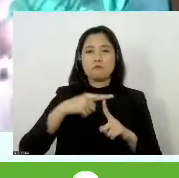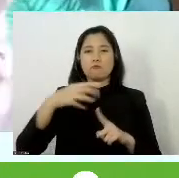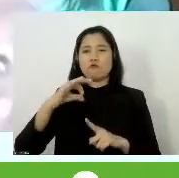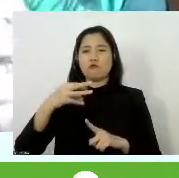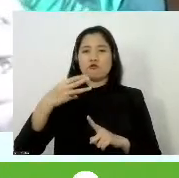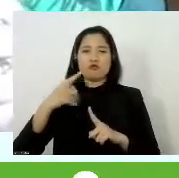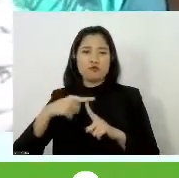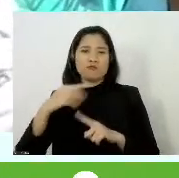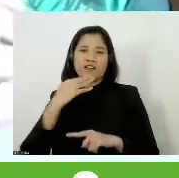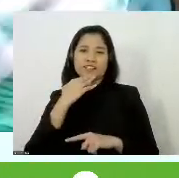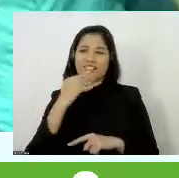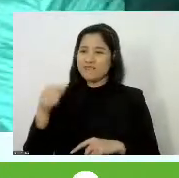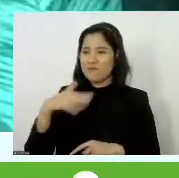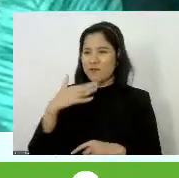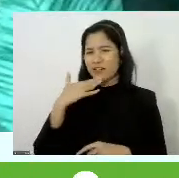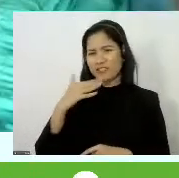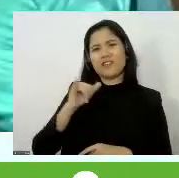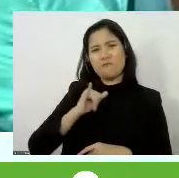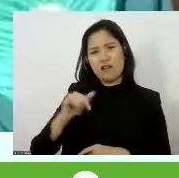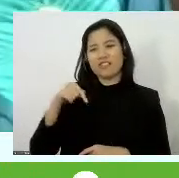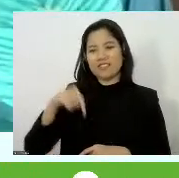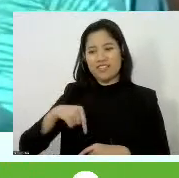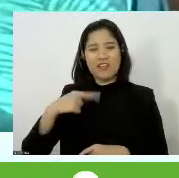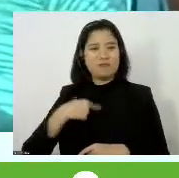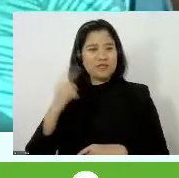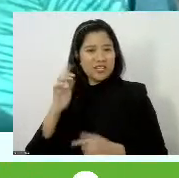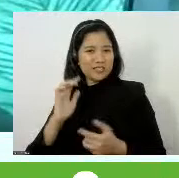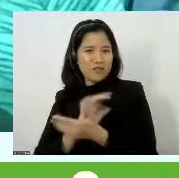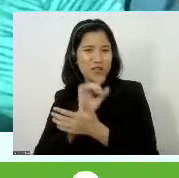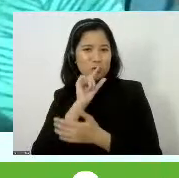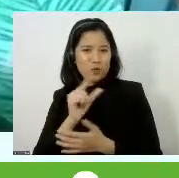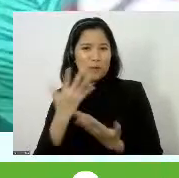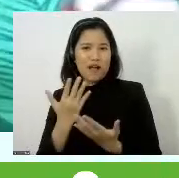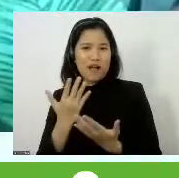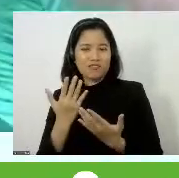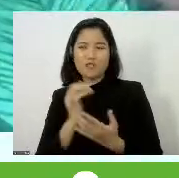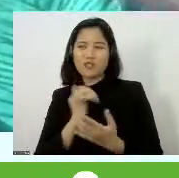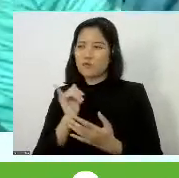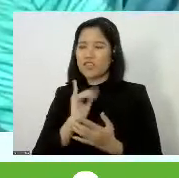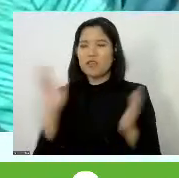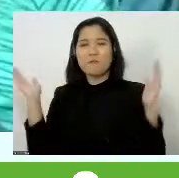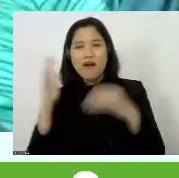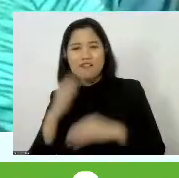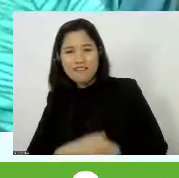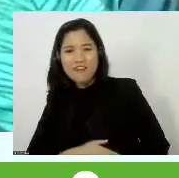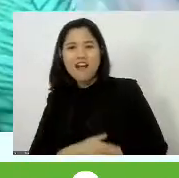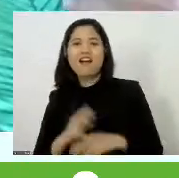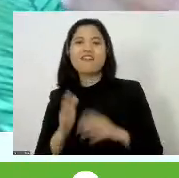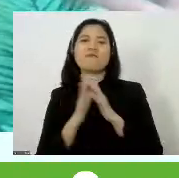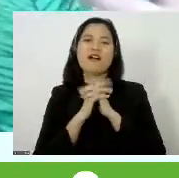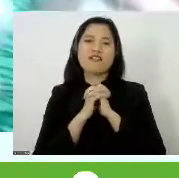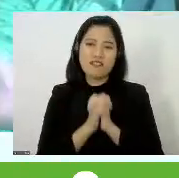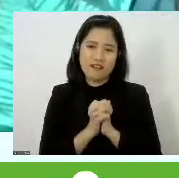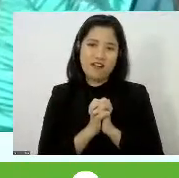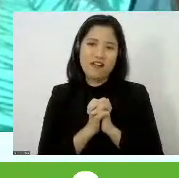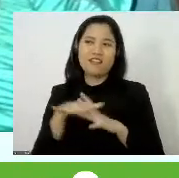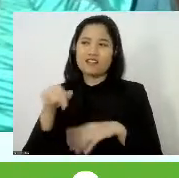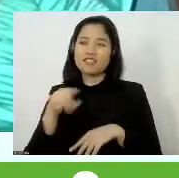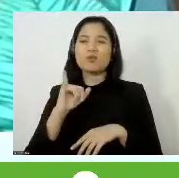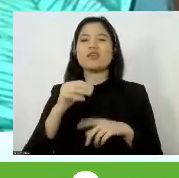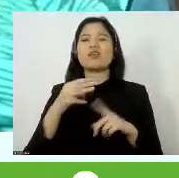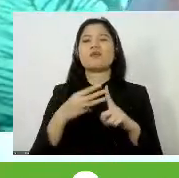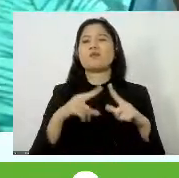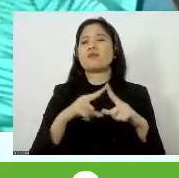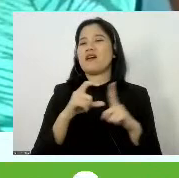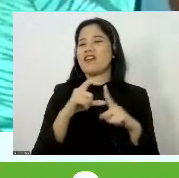saya diberi kesempatan untuk beribadah beribadah nyampaikan Ia menyampaikan energi kebaikan untuk Anda semuanya buat saya adalah dua